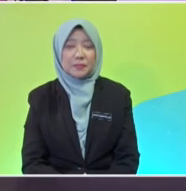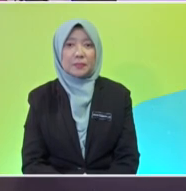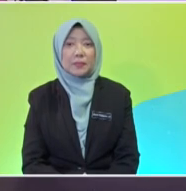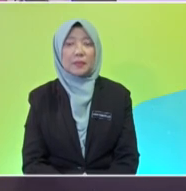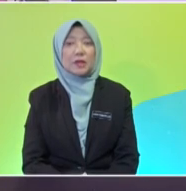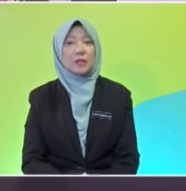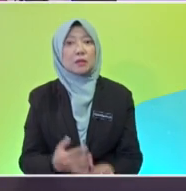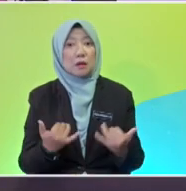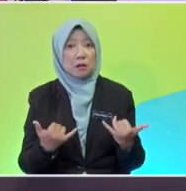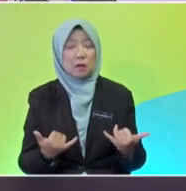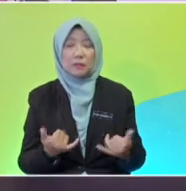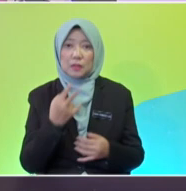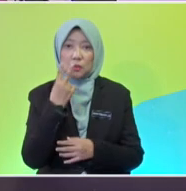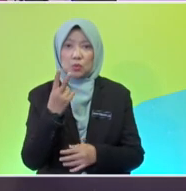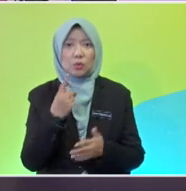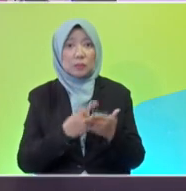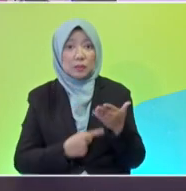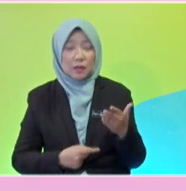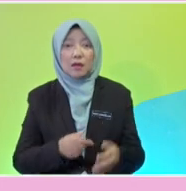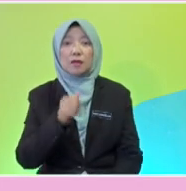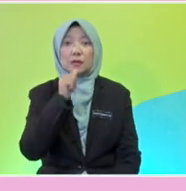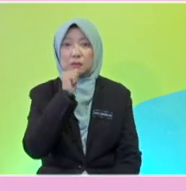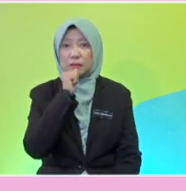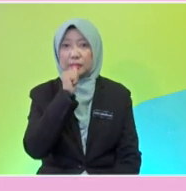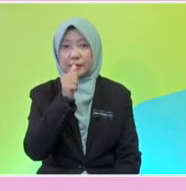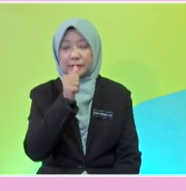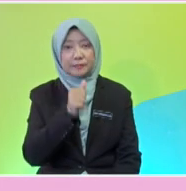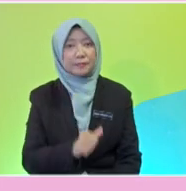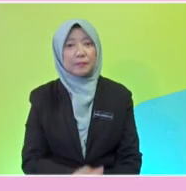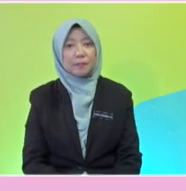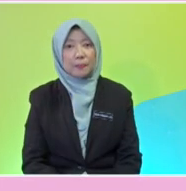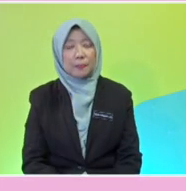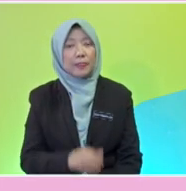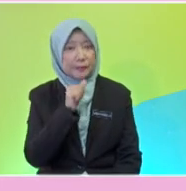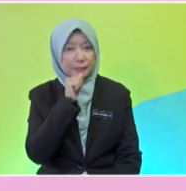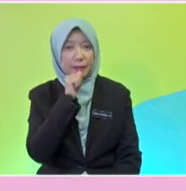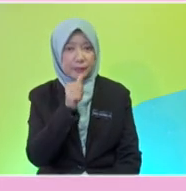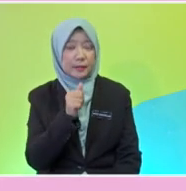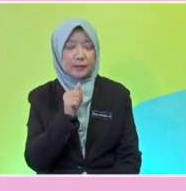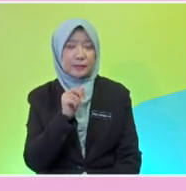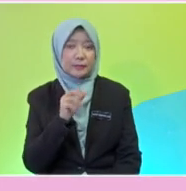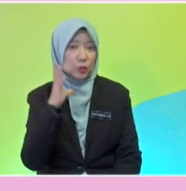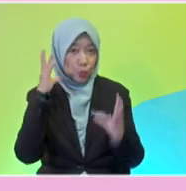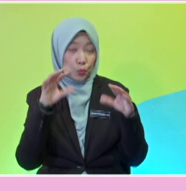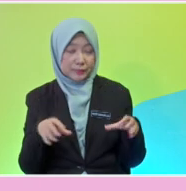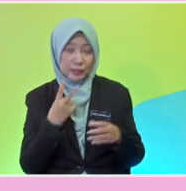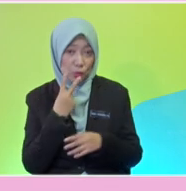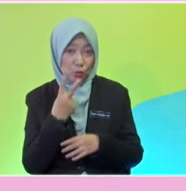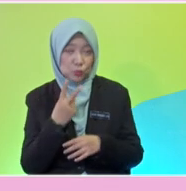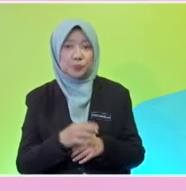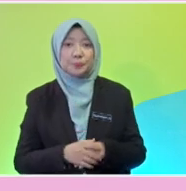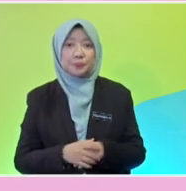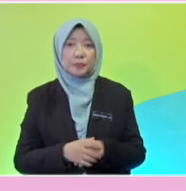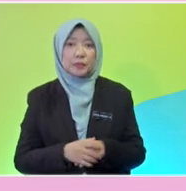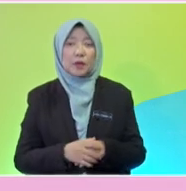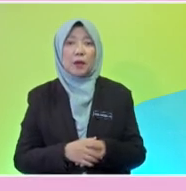itu kacang jadi kacang ada di tangan Cikgu ada Cikgu ya ke jalankan activity kita lihat ya kacang